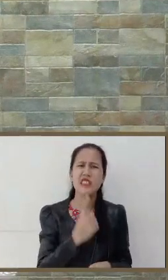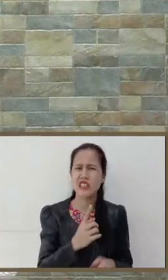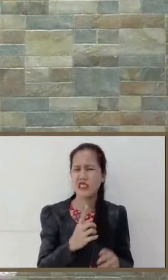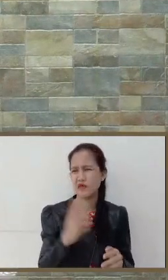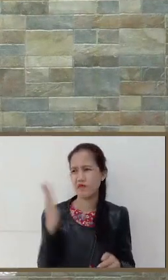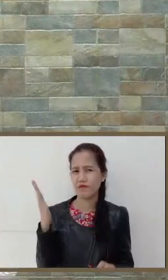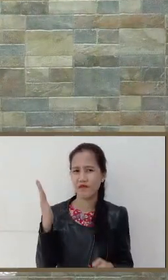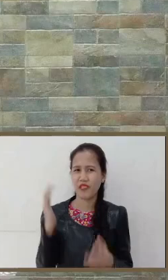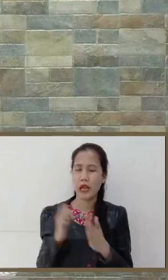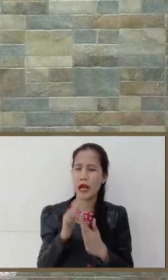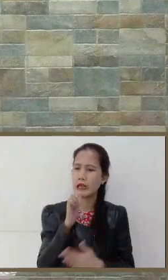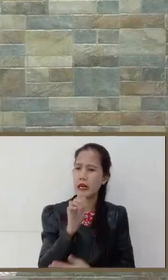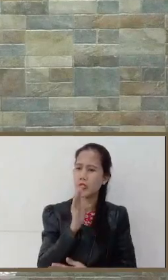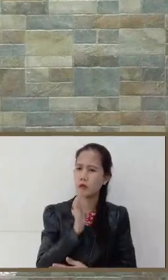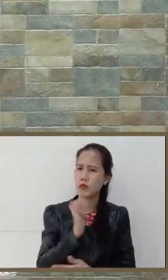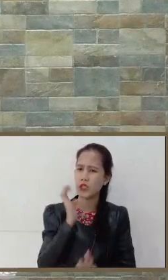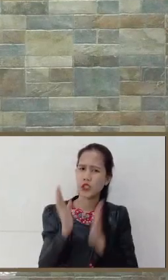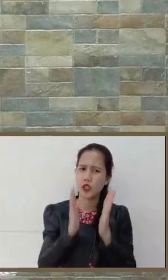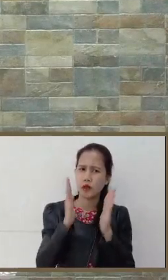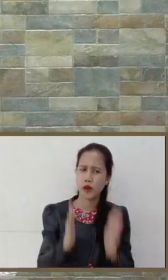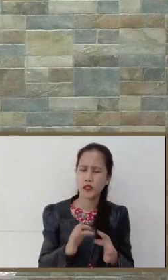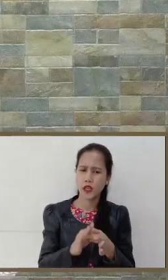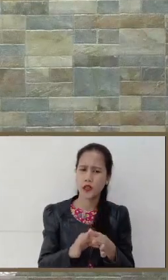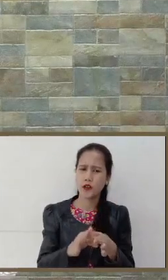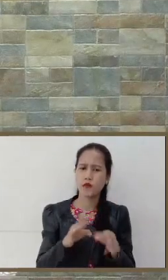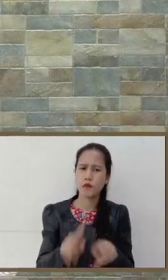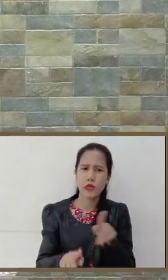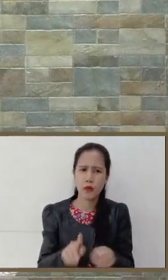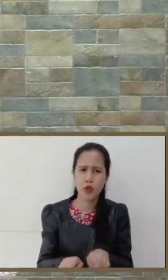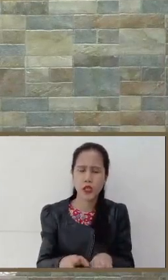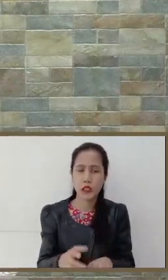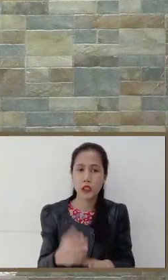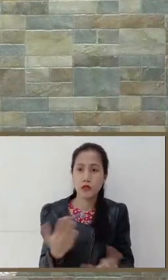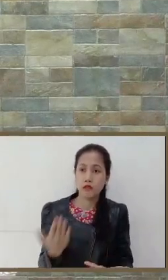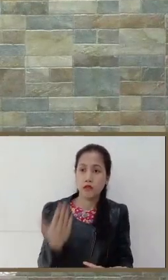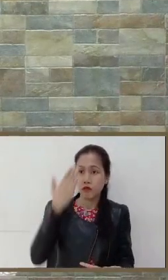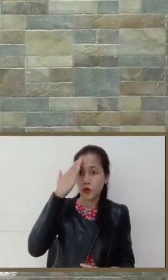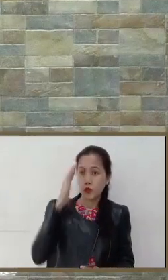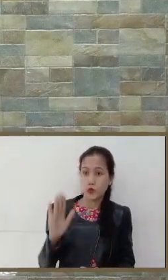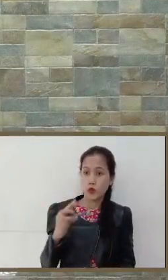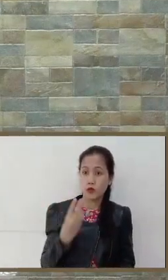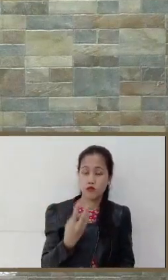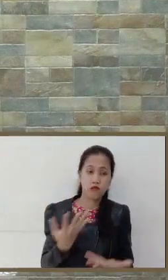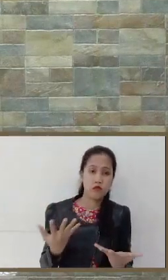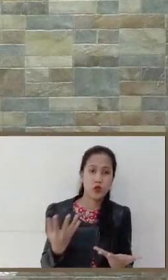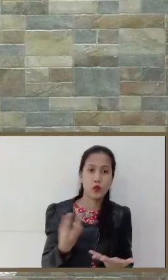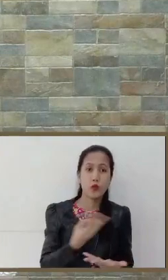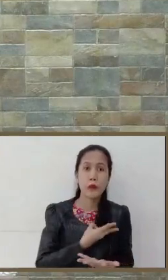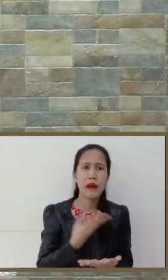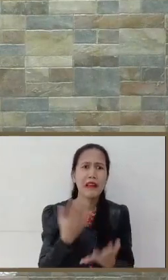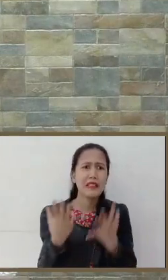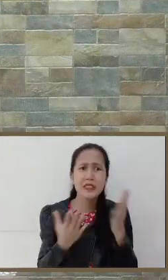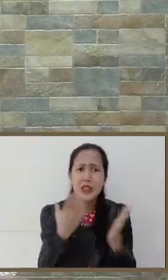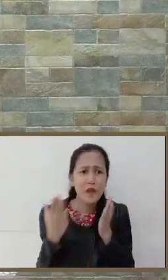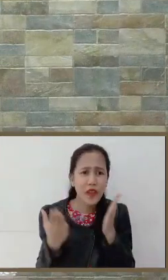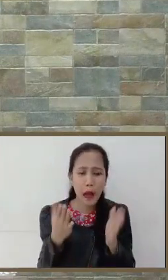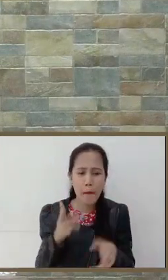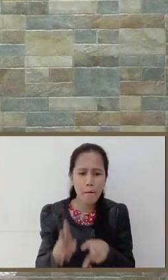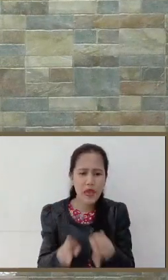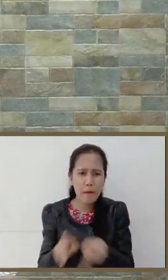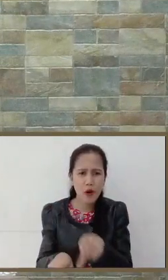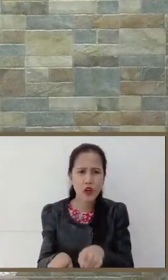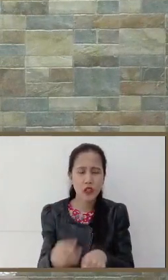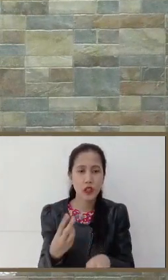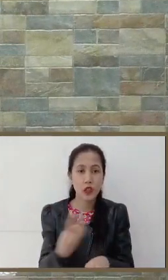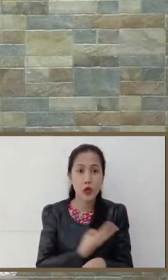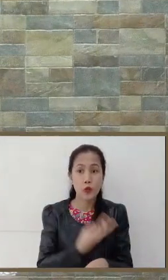mangyari. Pwedeng mangyari. At minsan hindi natin alam, yun na pala ang kalagayan natin na naglilingkod na tayo sa tao. Mas nagiging after na